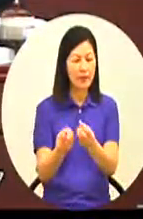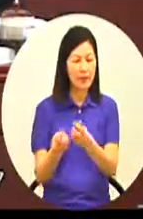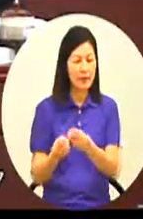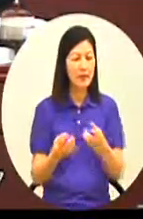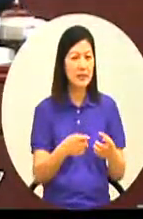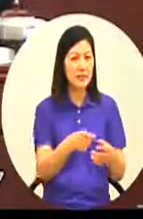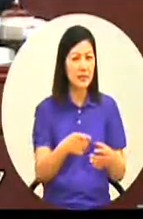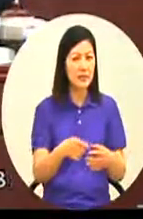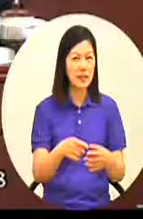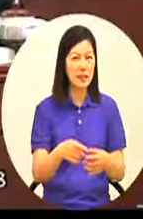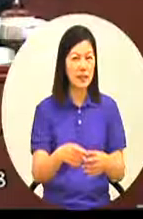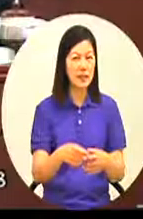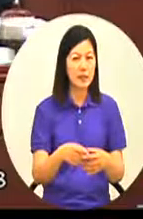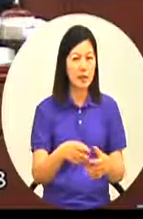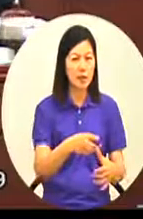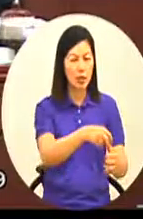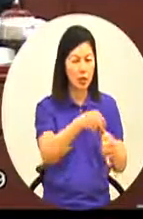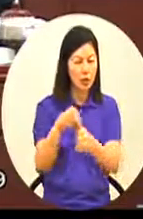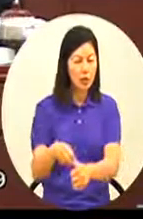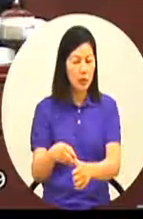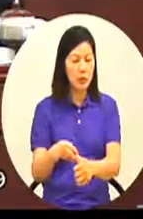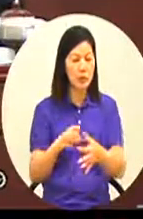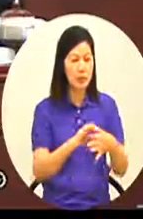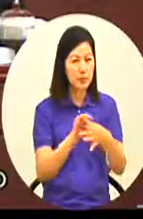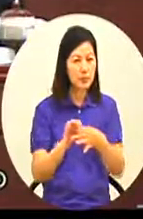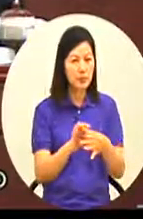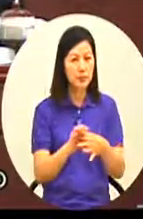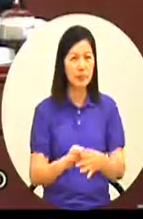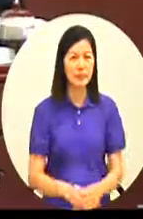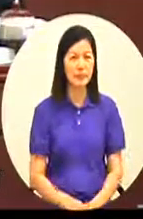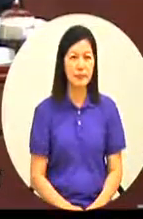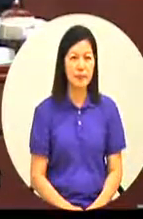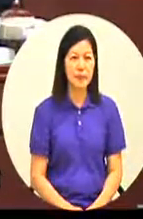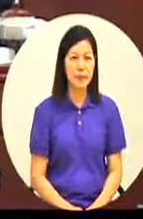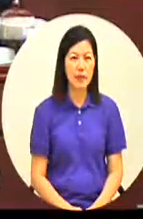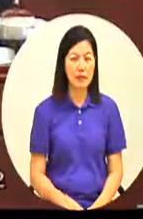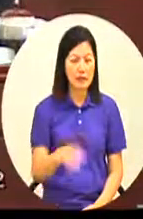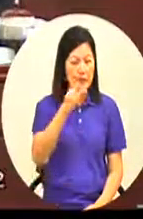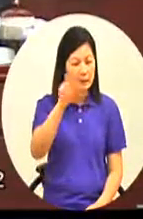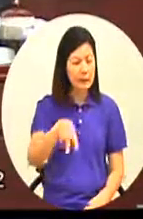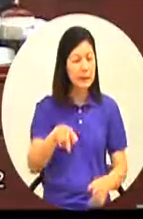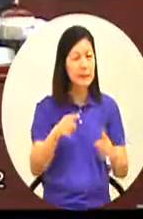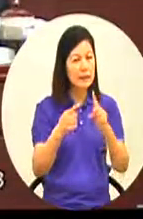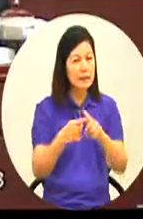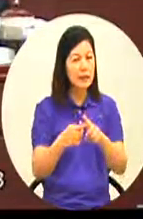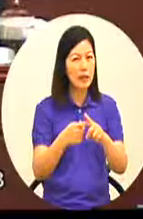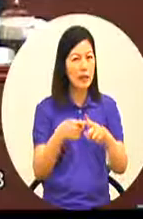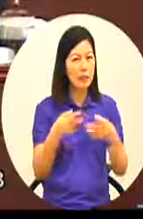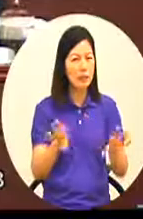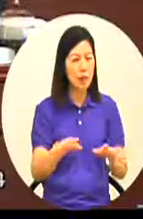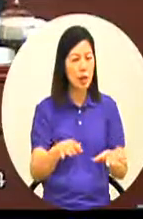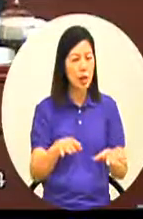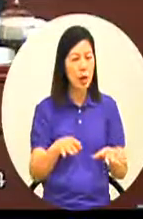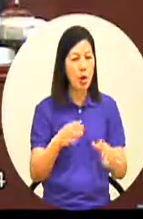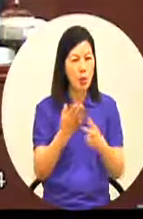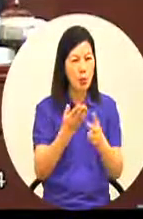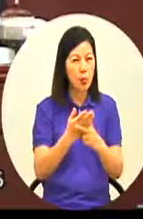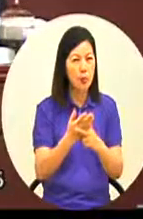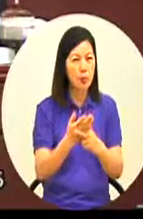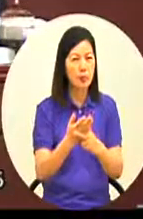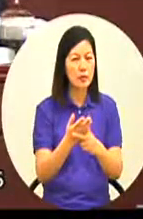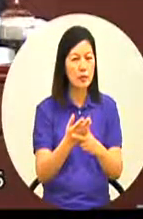是一个收容避难议题的一个关心哦。我想其实这7000多人哦，或者是我们更多哦，这个避难处